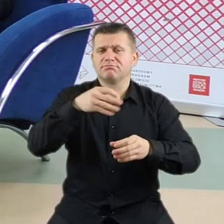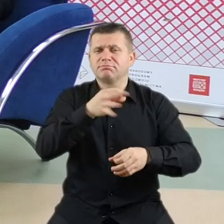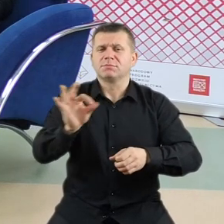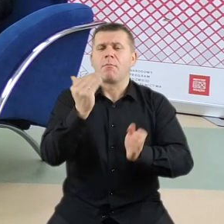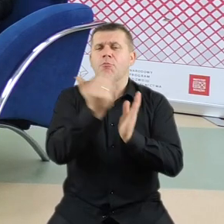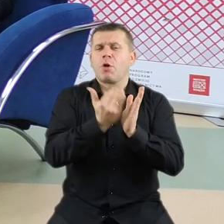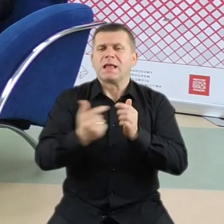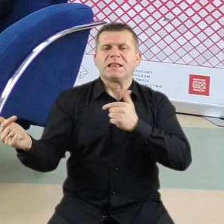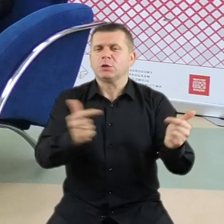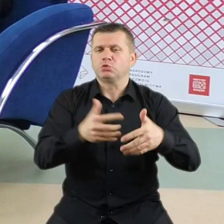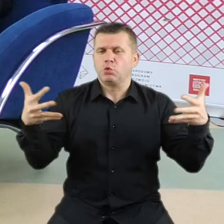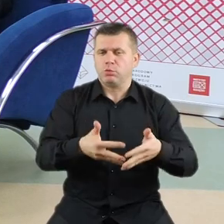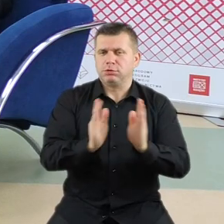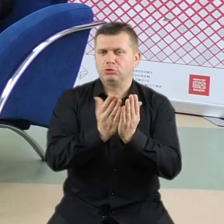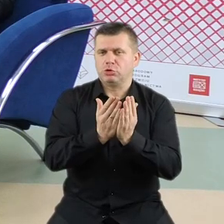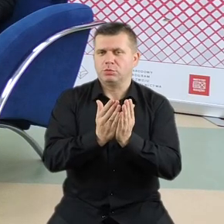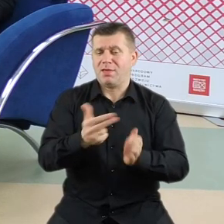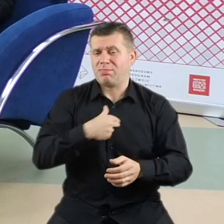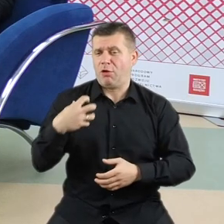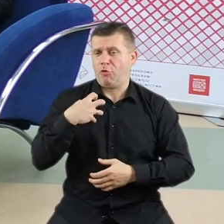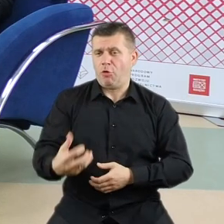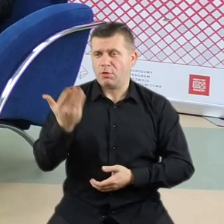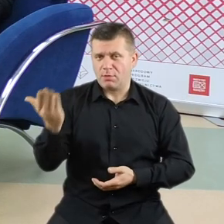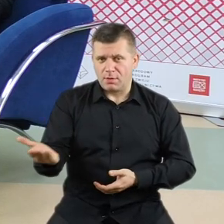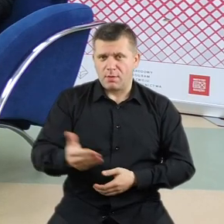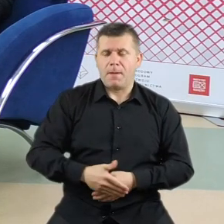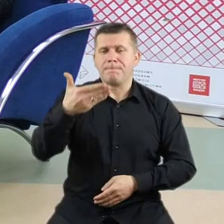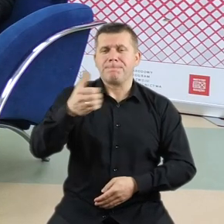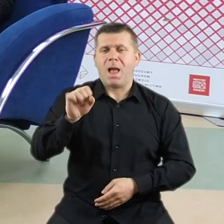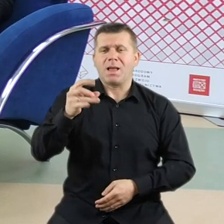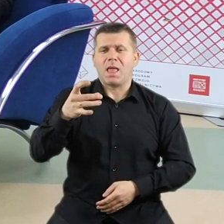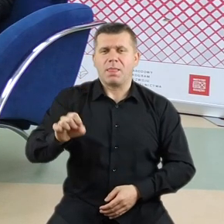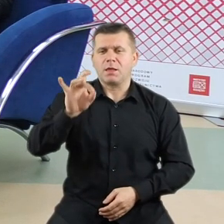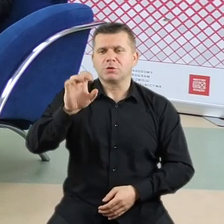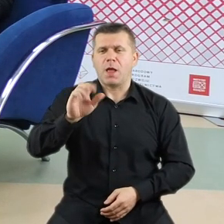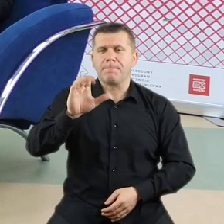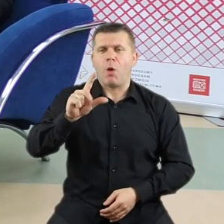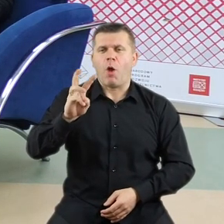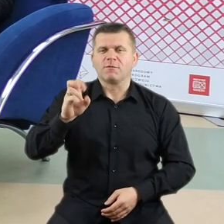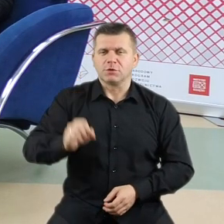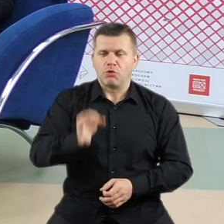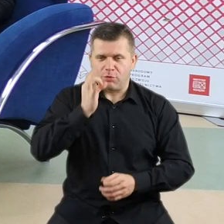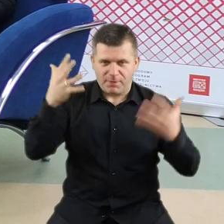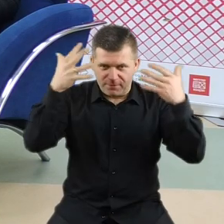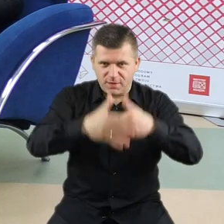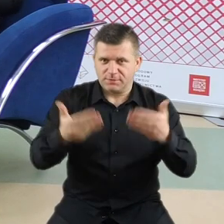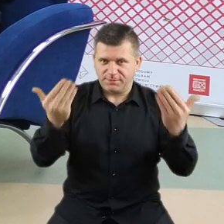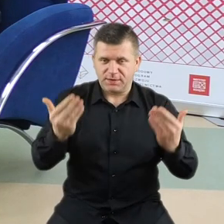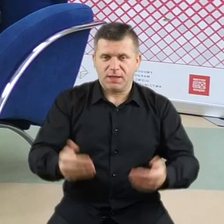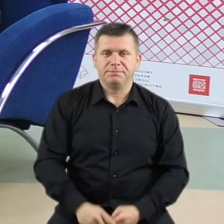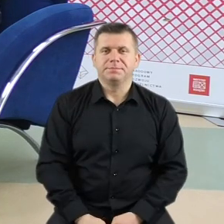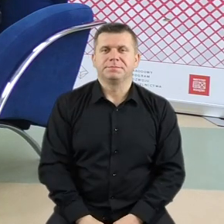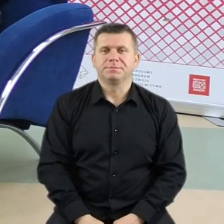programu dyskusyjnego Klubu Książki. A naszym gościem jest Magdalena Grzebałkowska. Witam cię. Dobry wieczór.